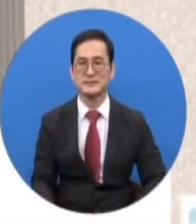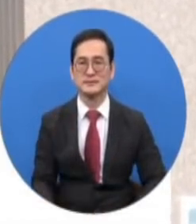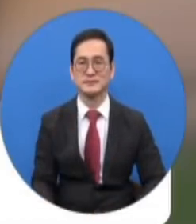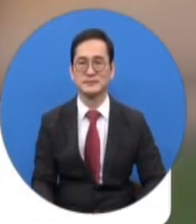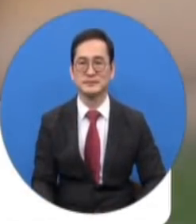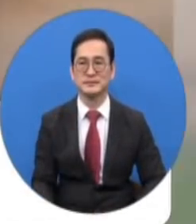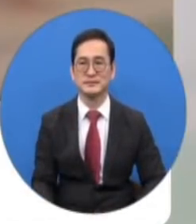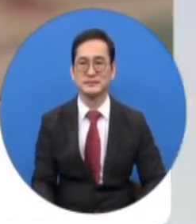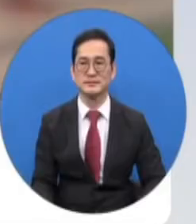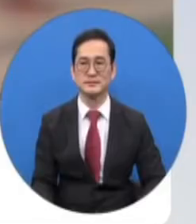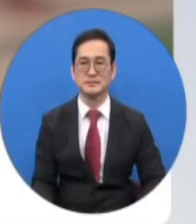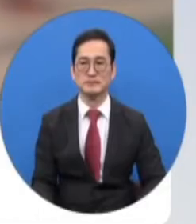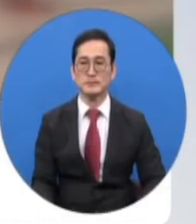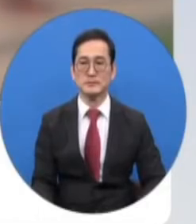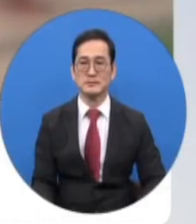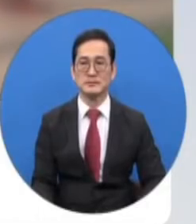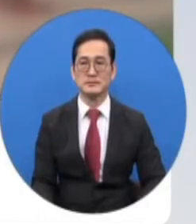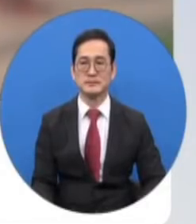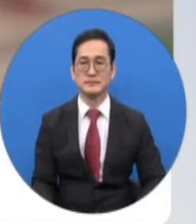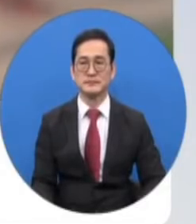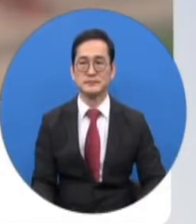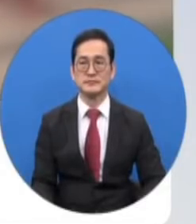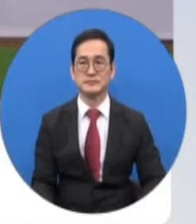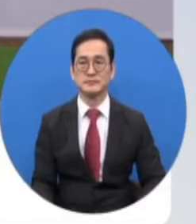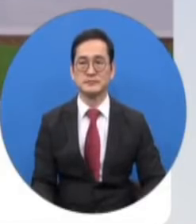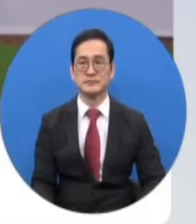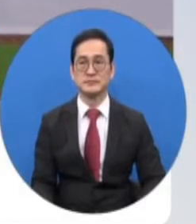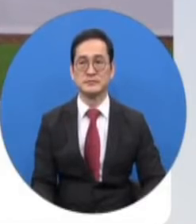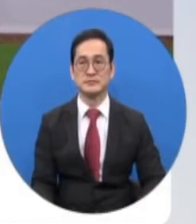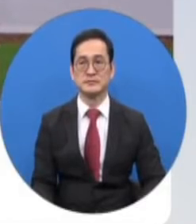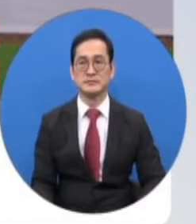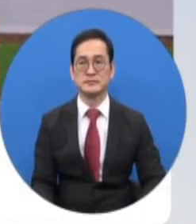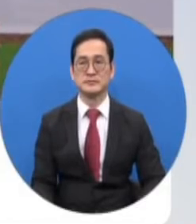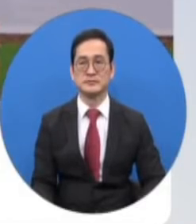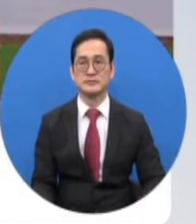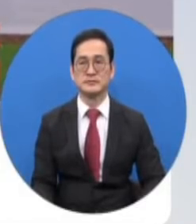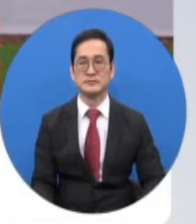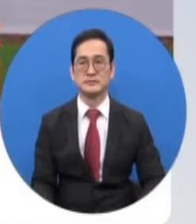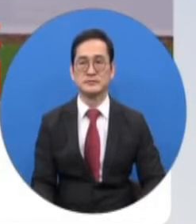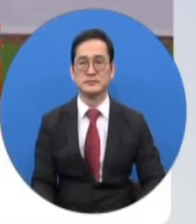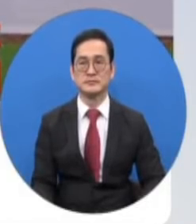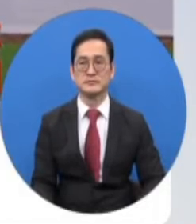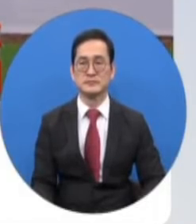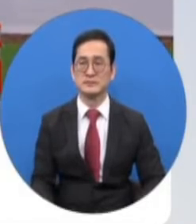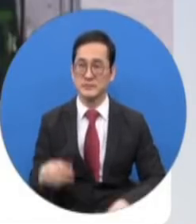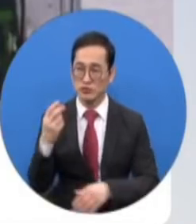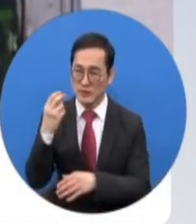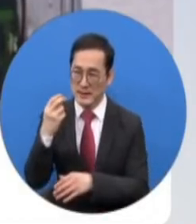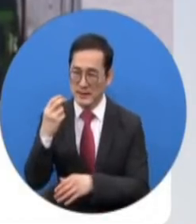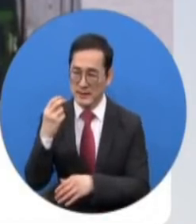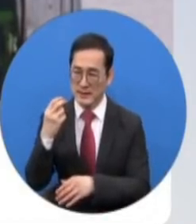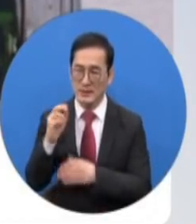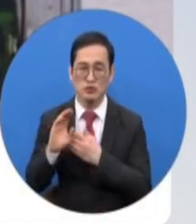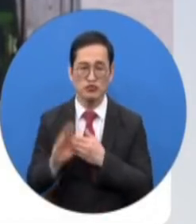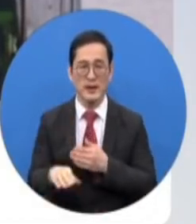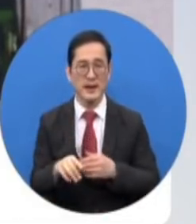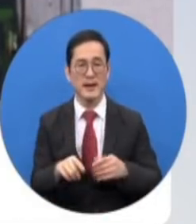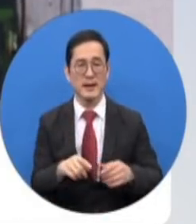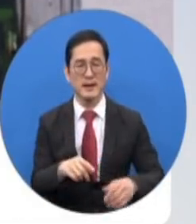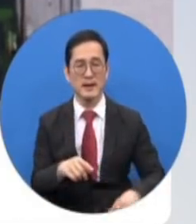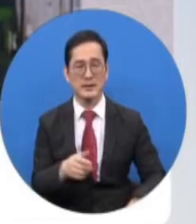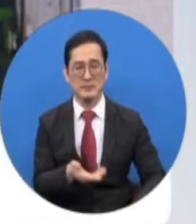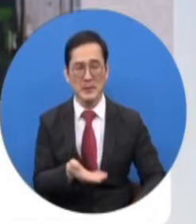수사를 담당하다시피 했었고 그 경력이 동력이 돼 서울중앙지검장과 검찰총장에 임명되기도 했었고